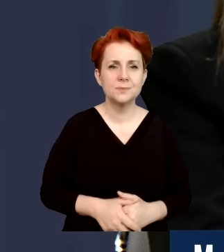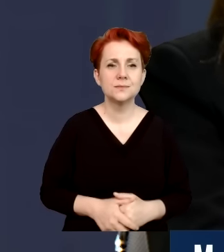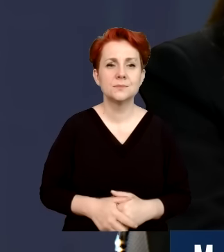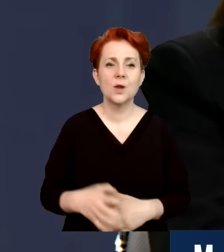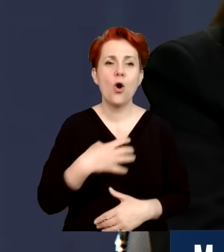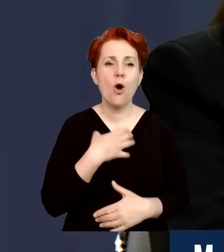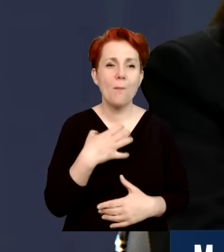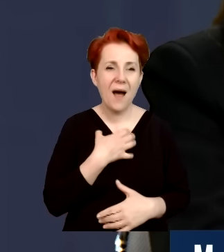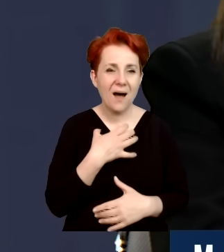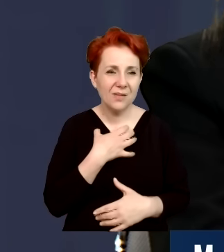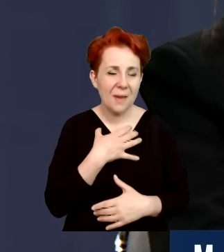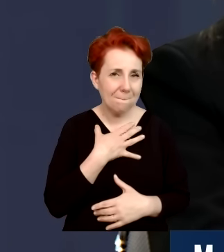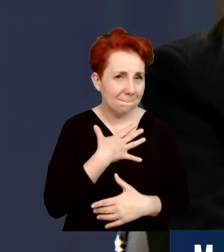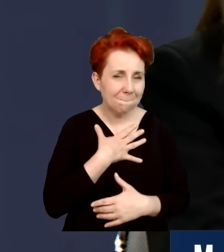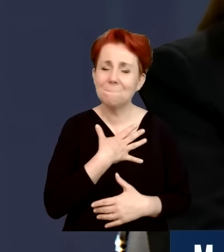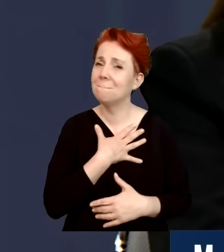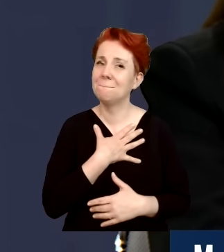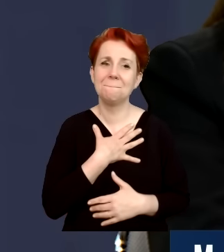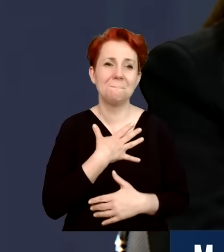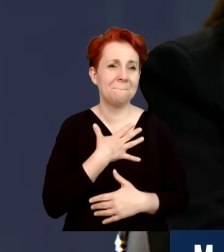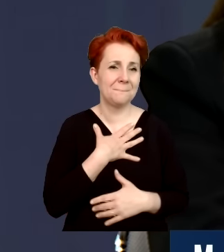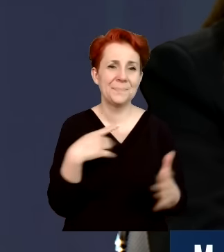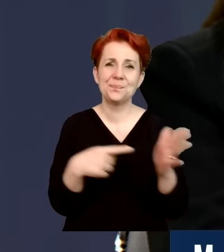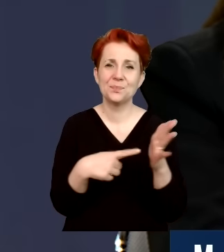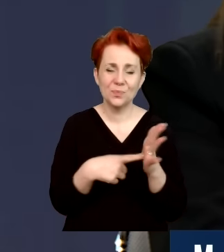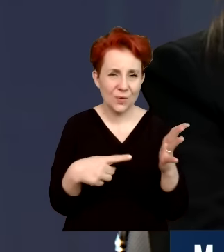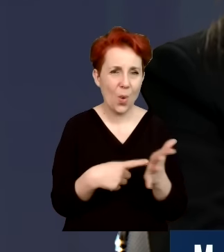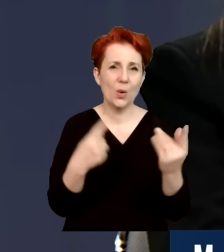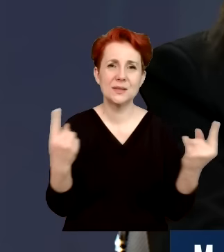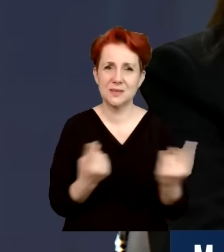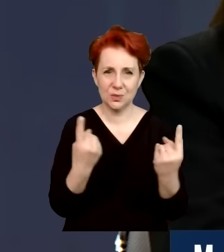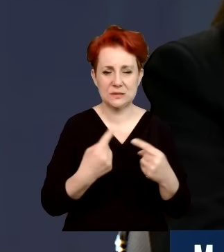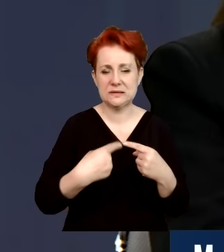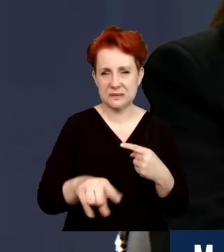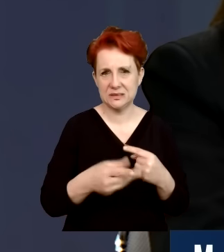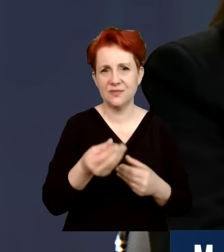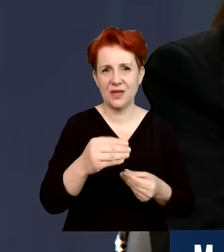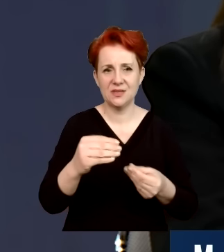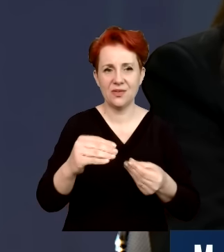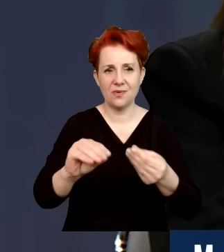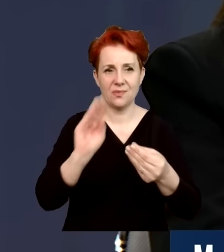typu działań musimy spodziewać się dalszej eskalacji.